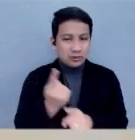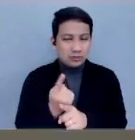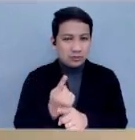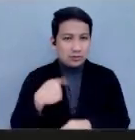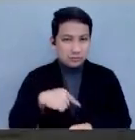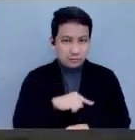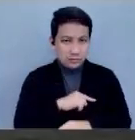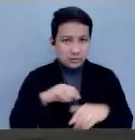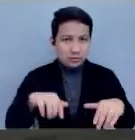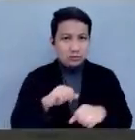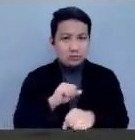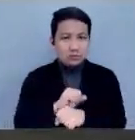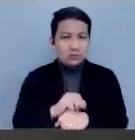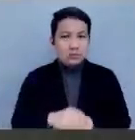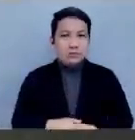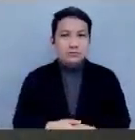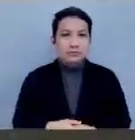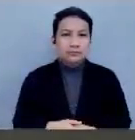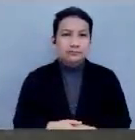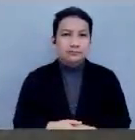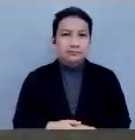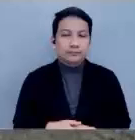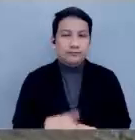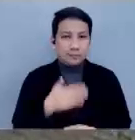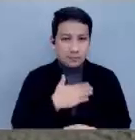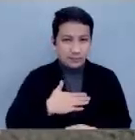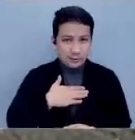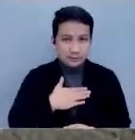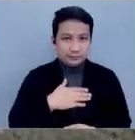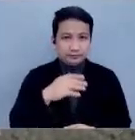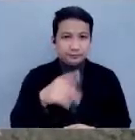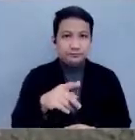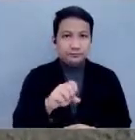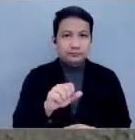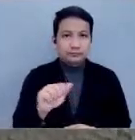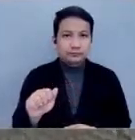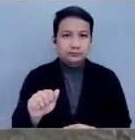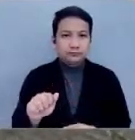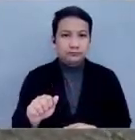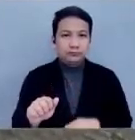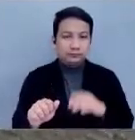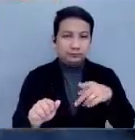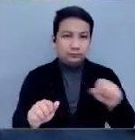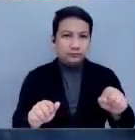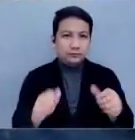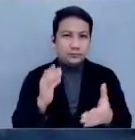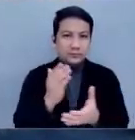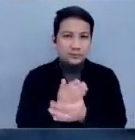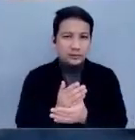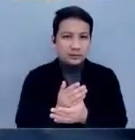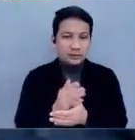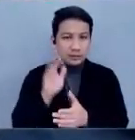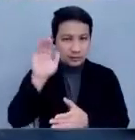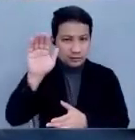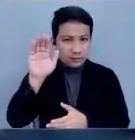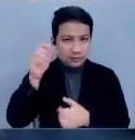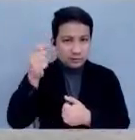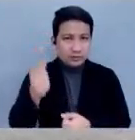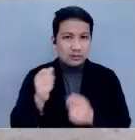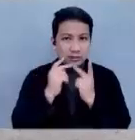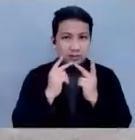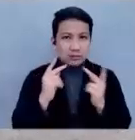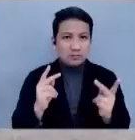buhay. Pakiusap din ng pasang Mazda sa piston at manibela, itigil na ang pagwewelga dahil publiko lang ang